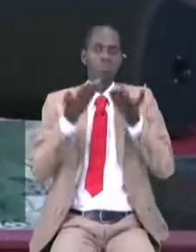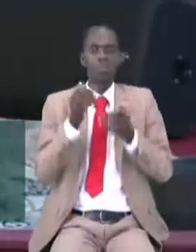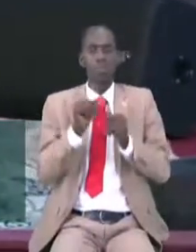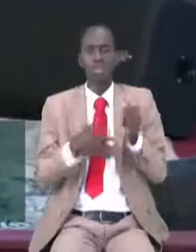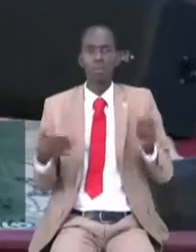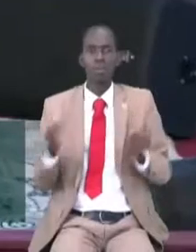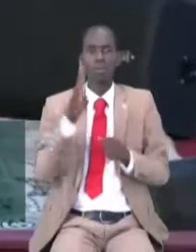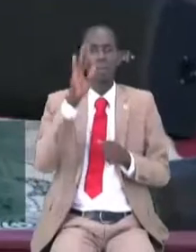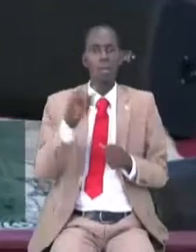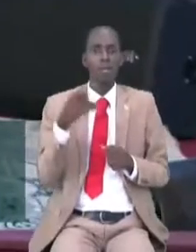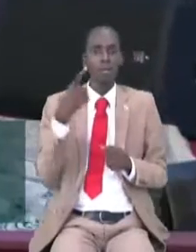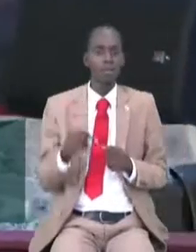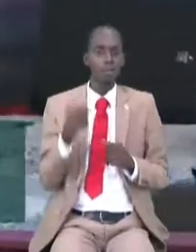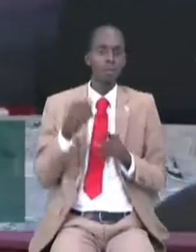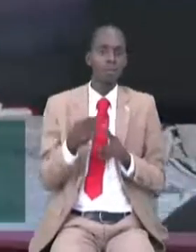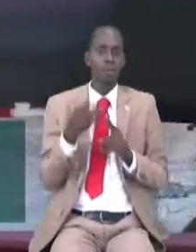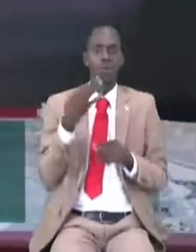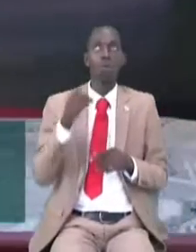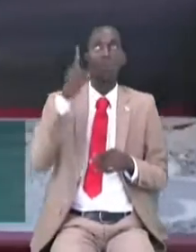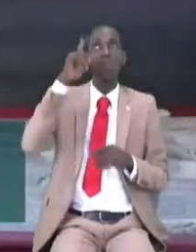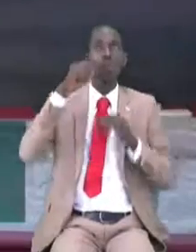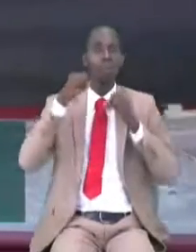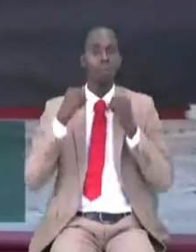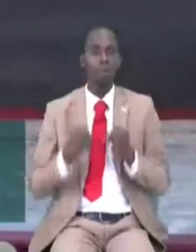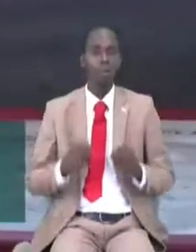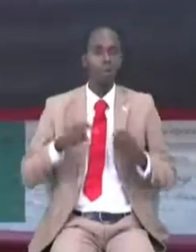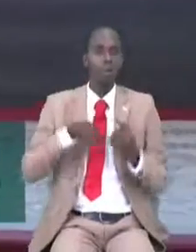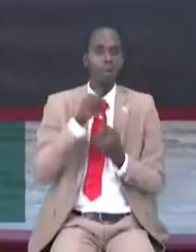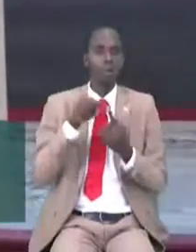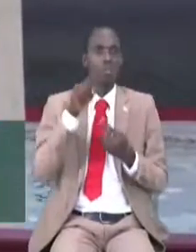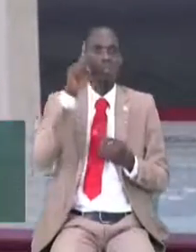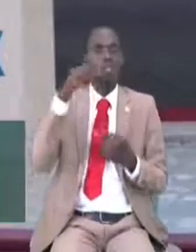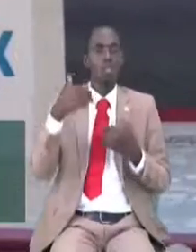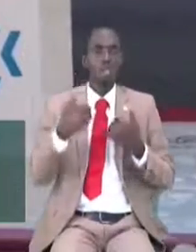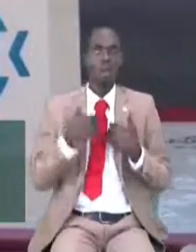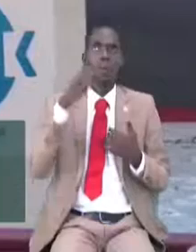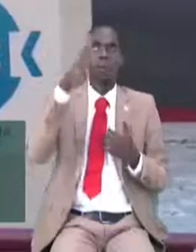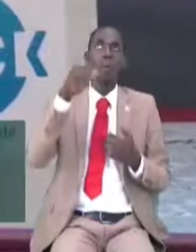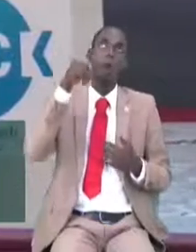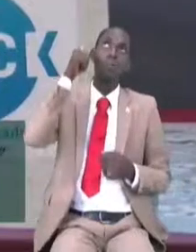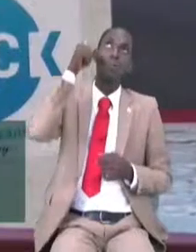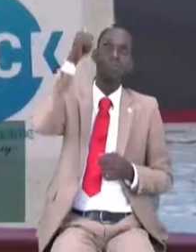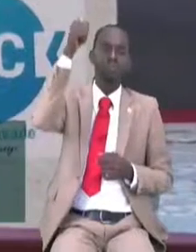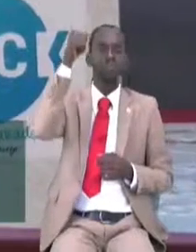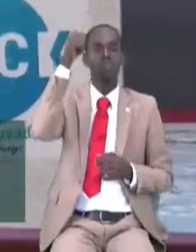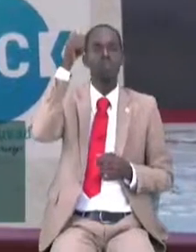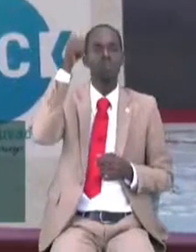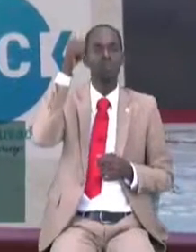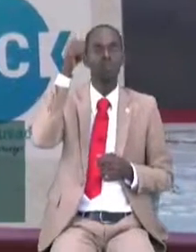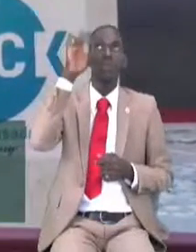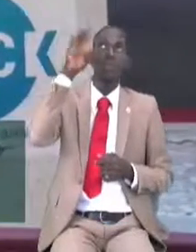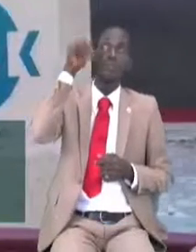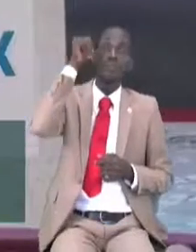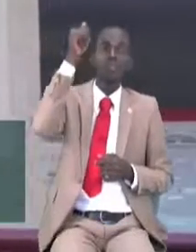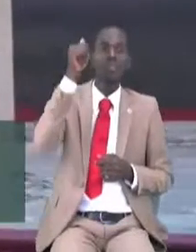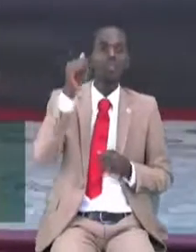la purification des péchés. Et sans le secours d'un ange, sans le